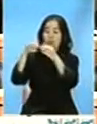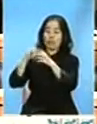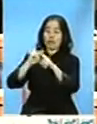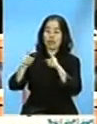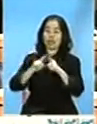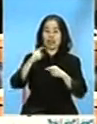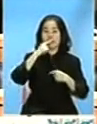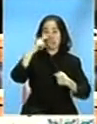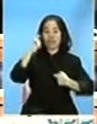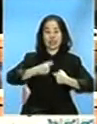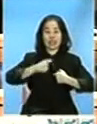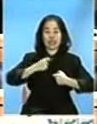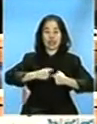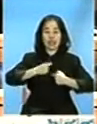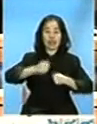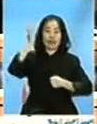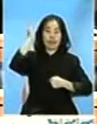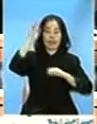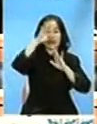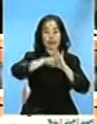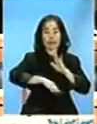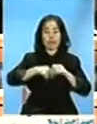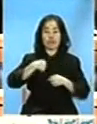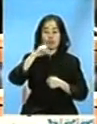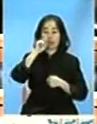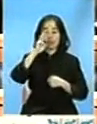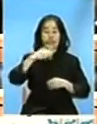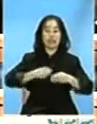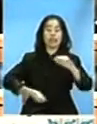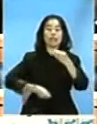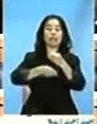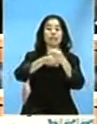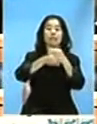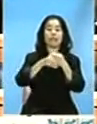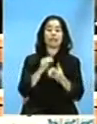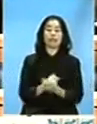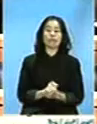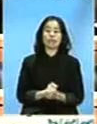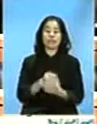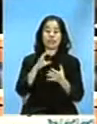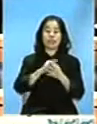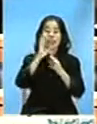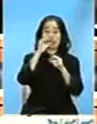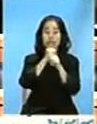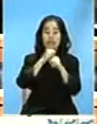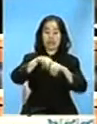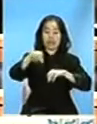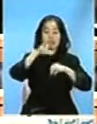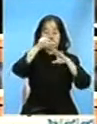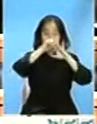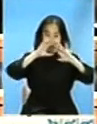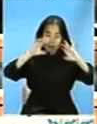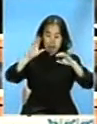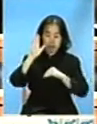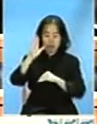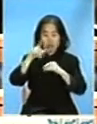ากในเรื่องของการใช้เสียงวุฒิสภานี่ไปเสริมในเรื่องของรัฐบาลเลือกฝ่ายค้านก็ตาม